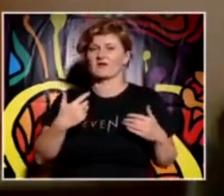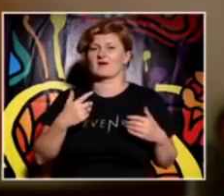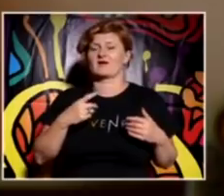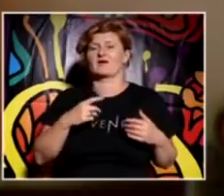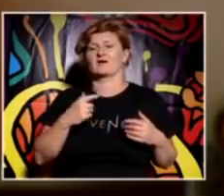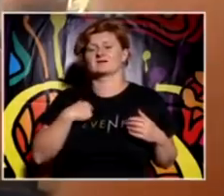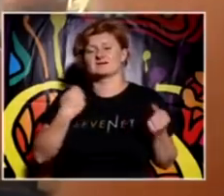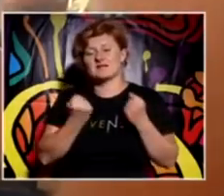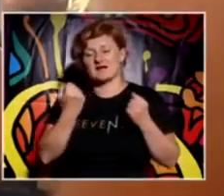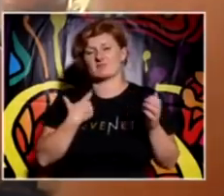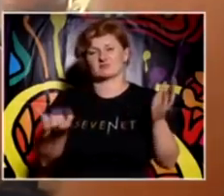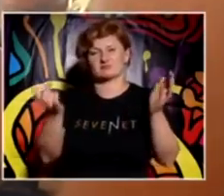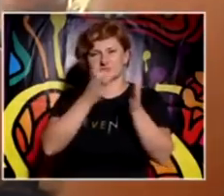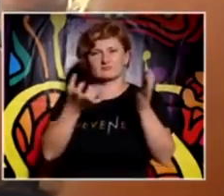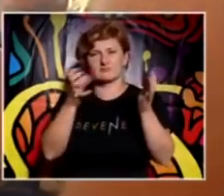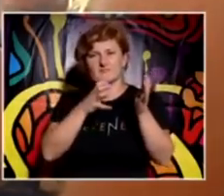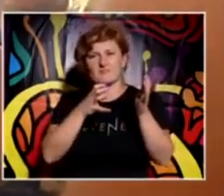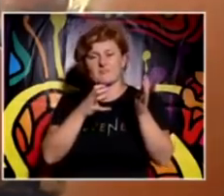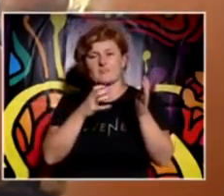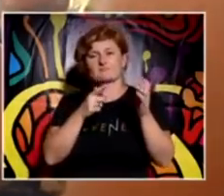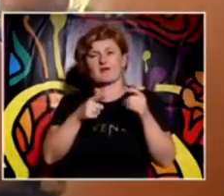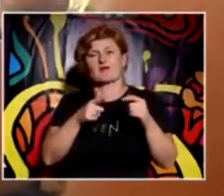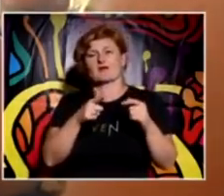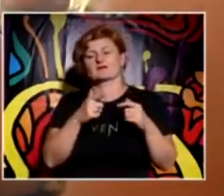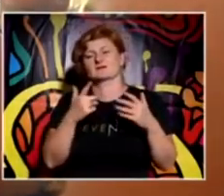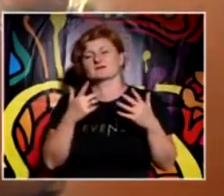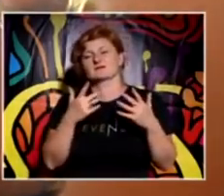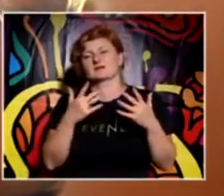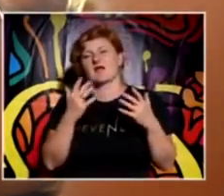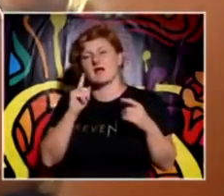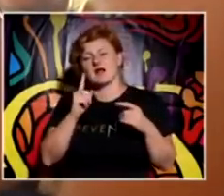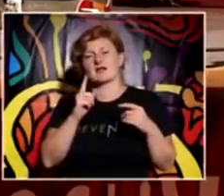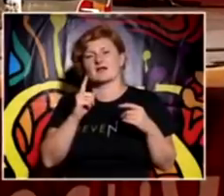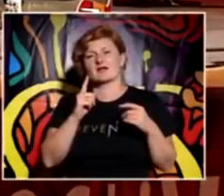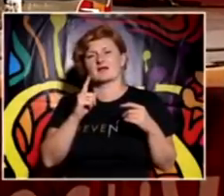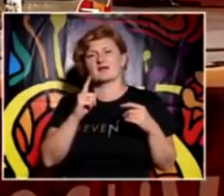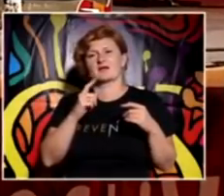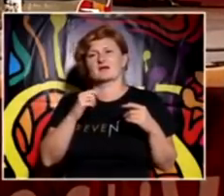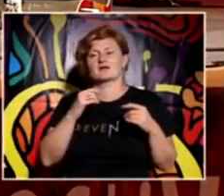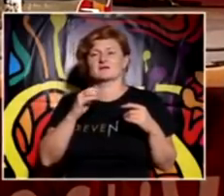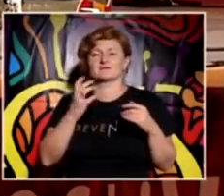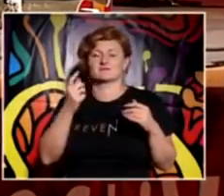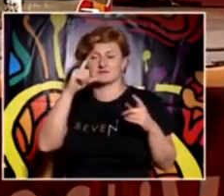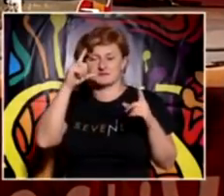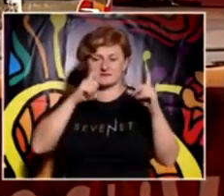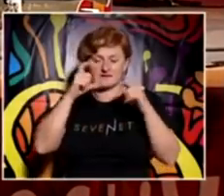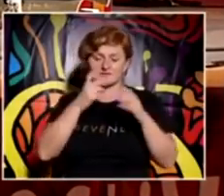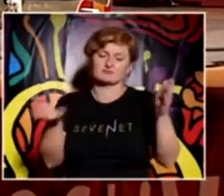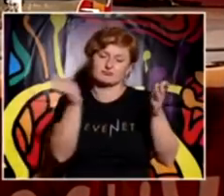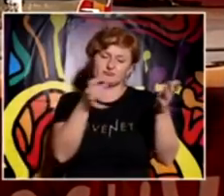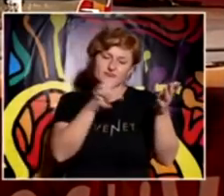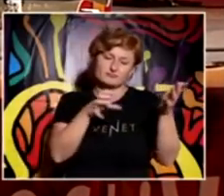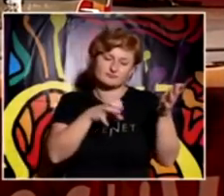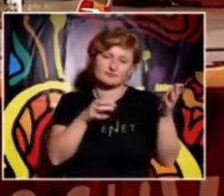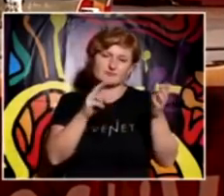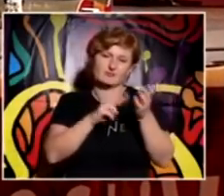podróży, ale tak jakby załadowanie tymi treściami robimy w takich momentach, kiedy my czujemy, że już jest po całym dniu i możemy się na